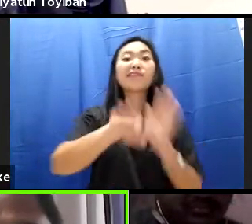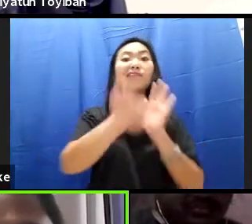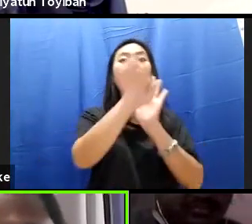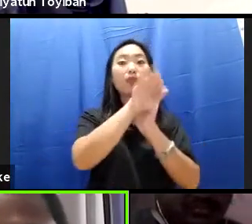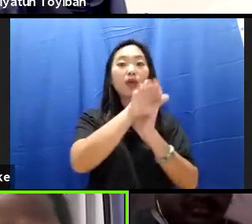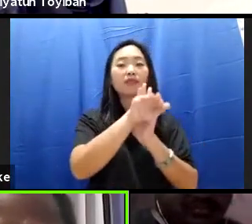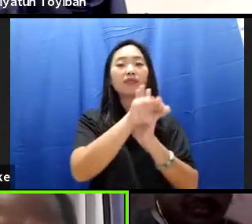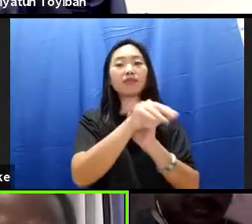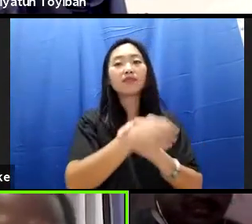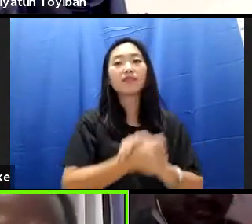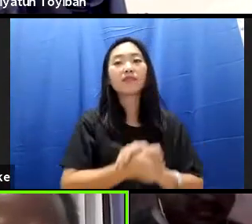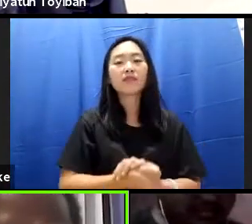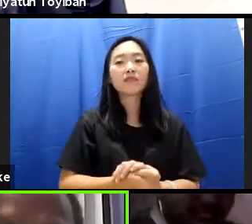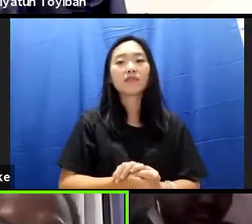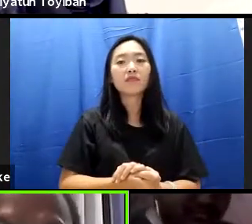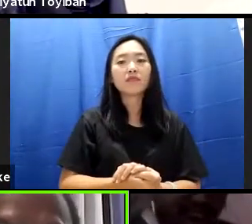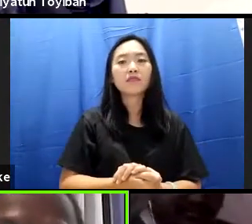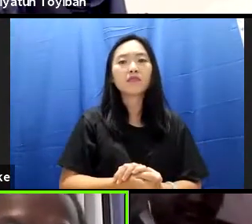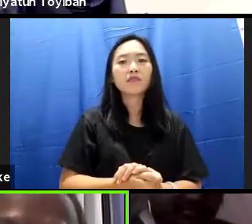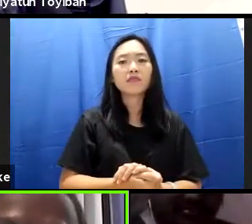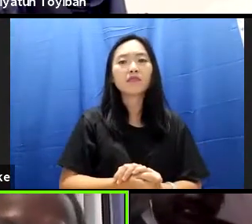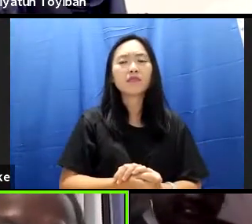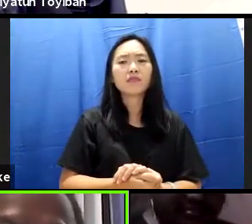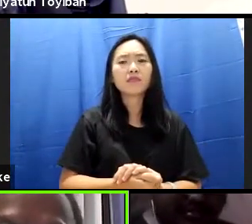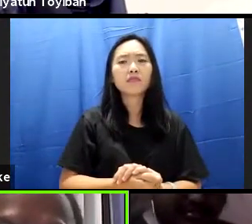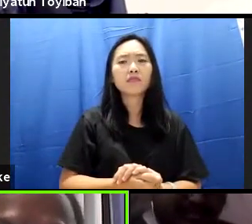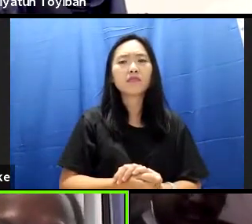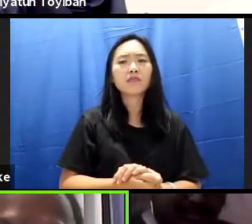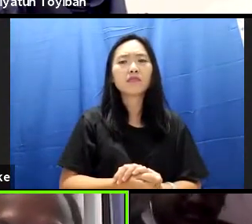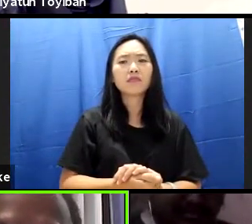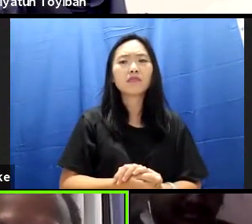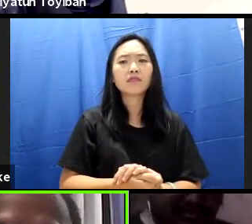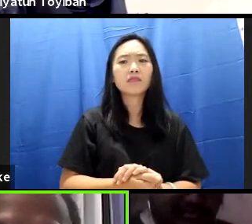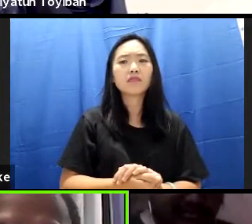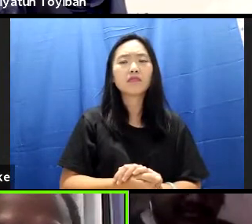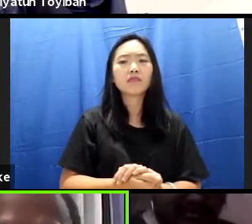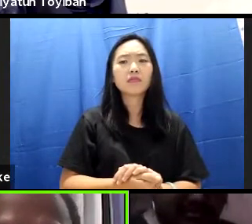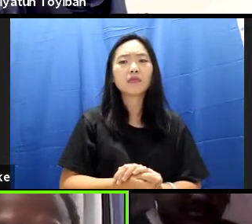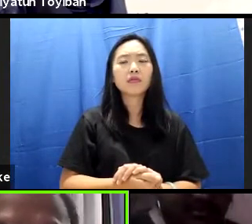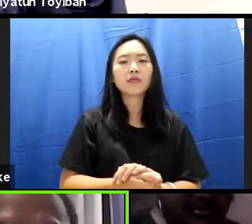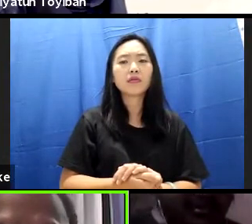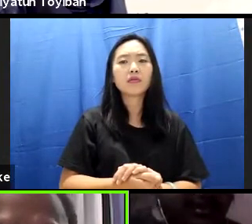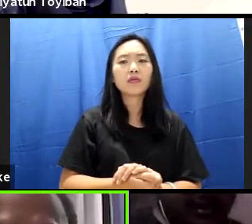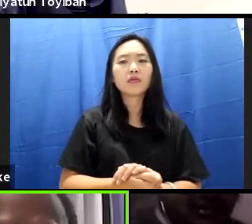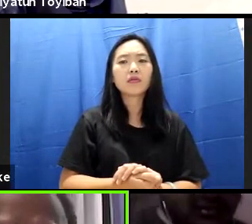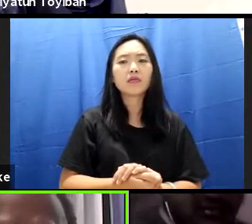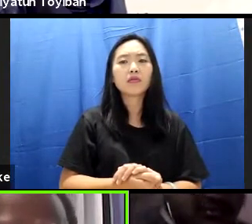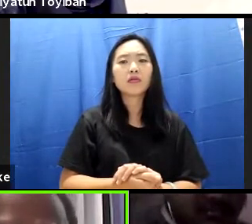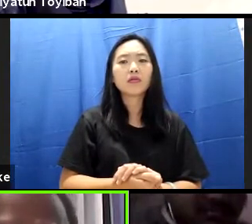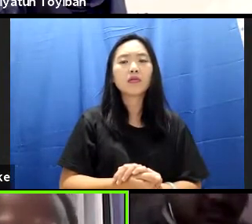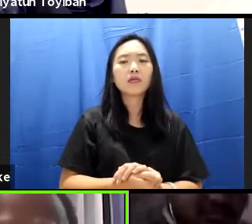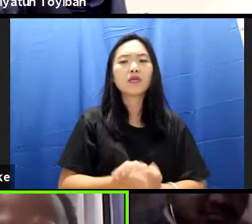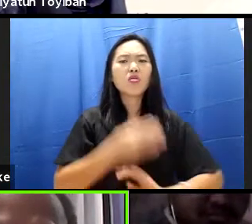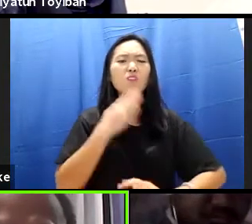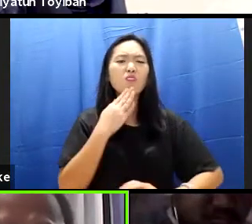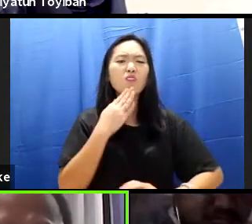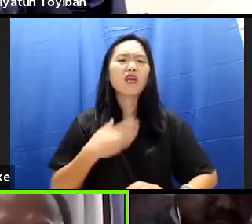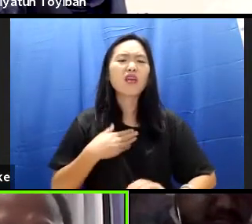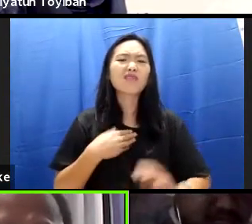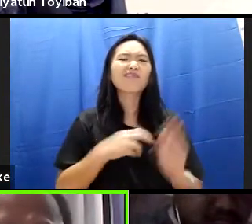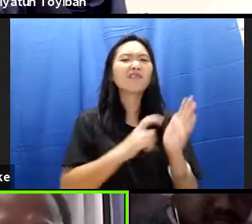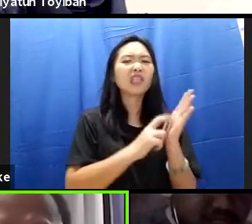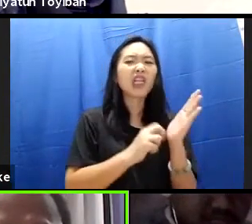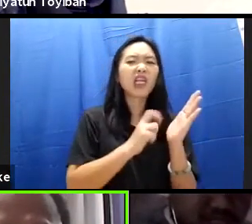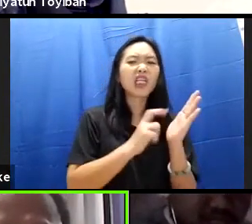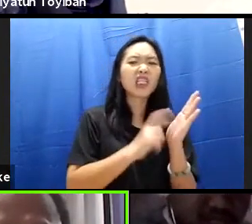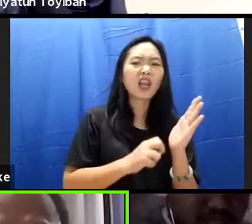saya ngomong dari sisi postkolonial, kami sebenarnya ini mengalami justru nilai-nilai gender sebenarnya yang ada di Papua itu